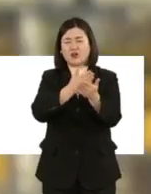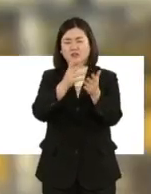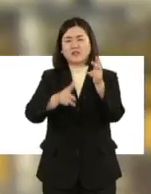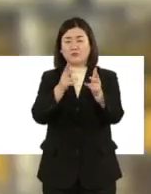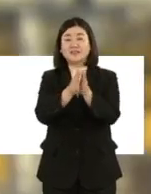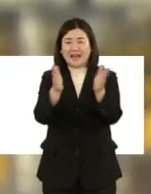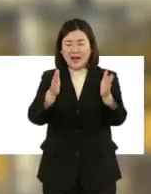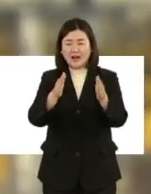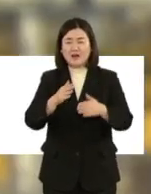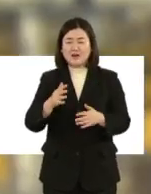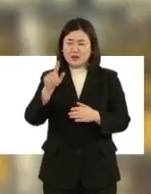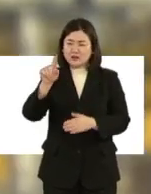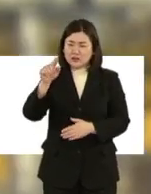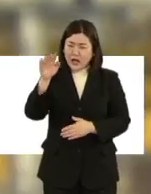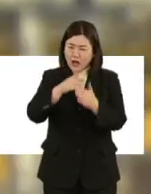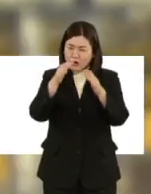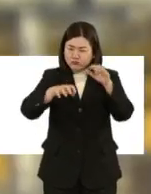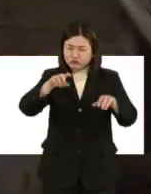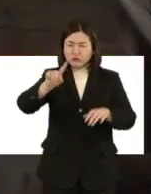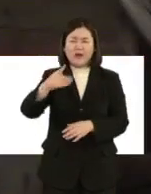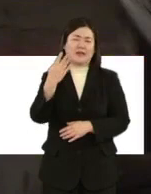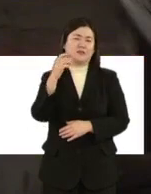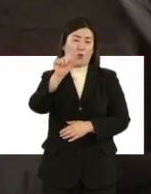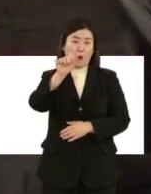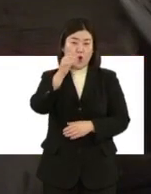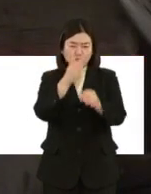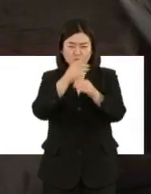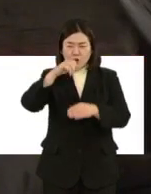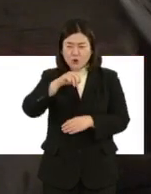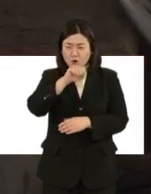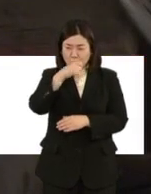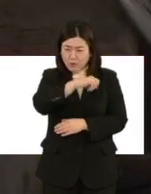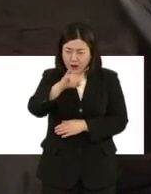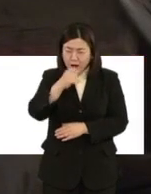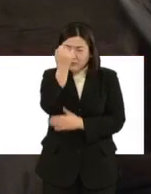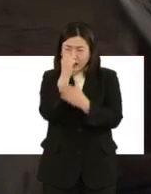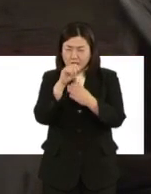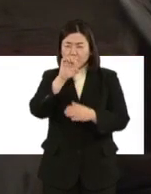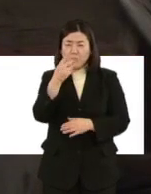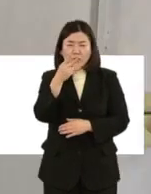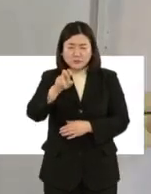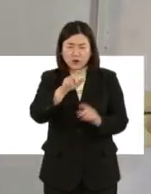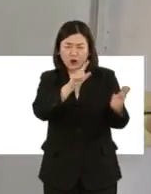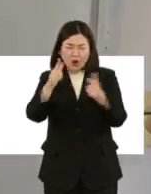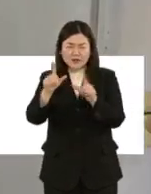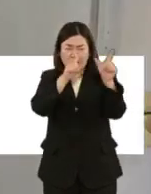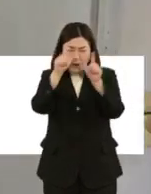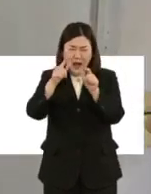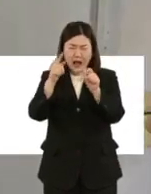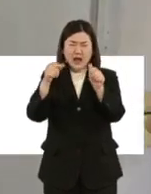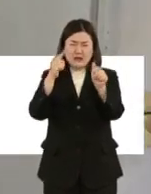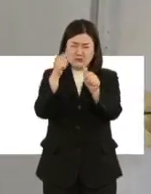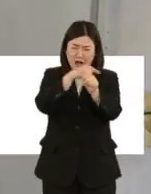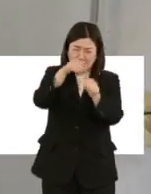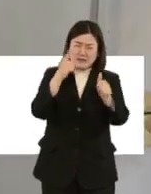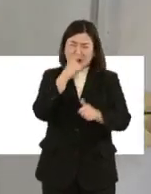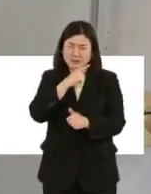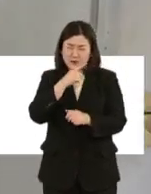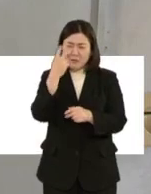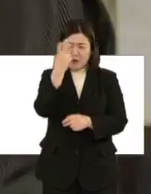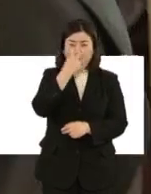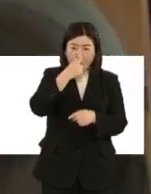1위 해 취약계층 백 45가구의 곰팡이와 미세먼지 호르말데이드 등 생활환경 유해인자를